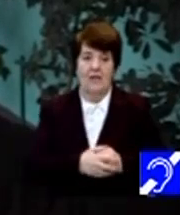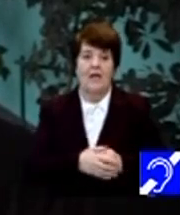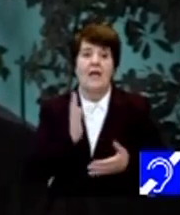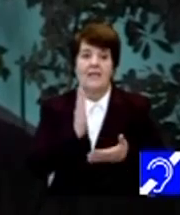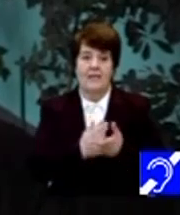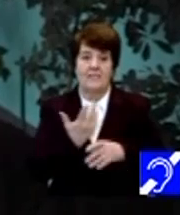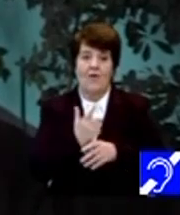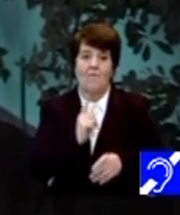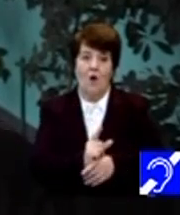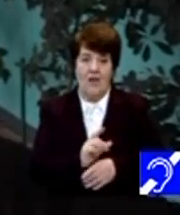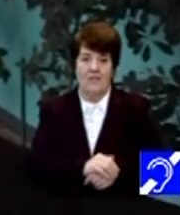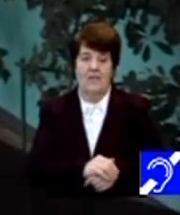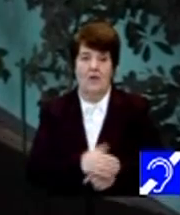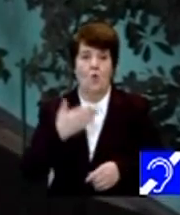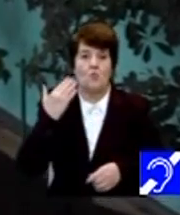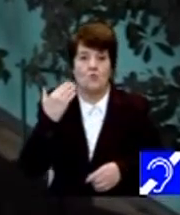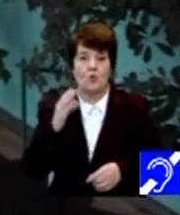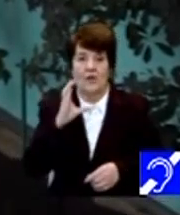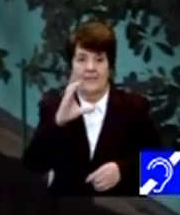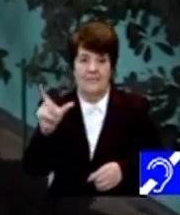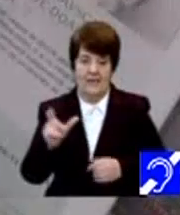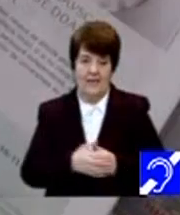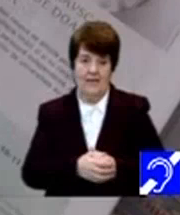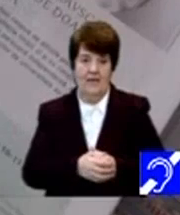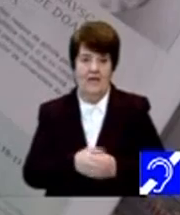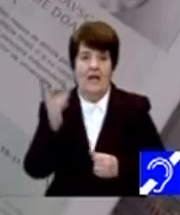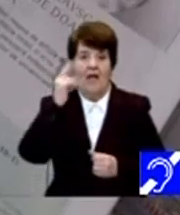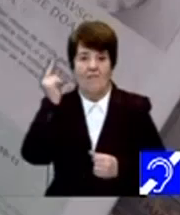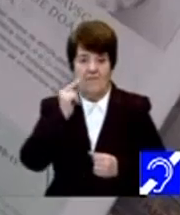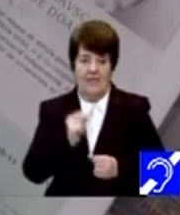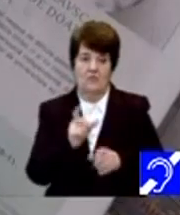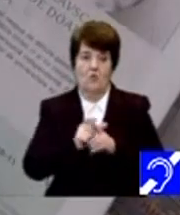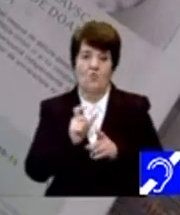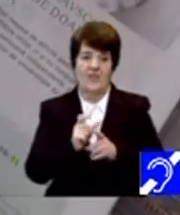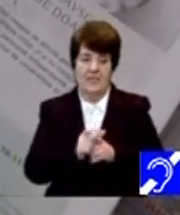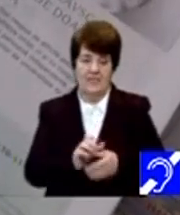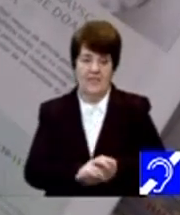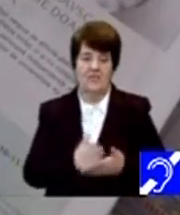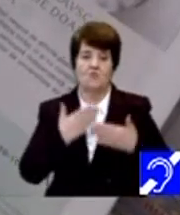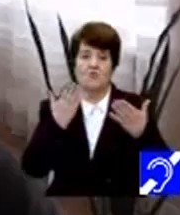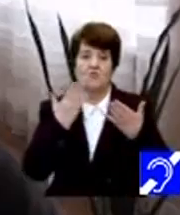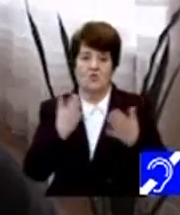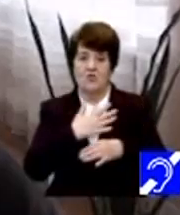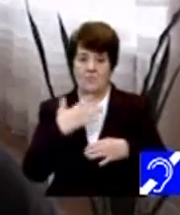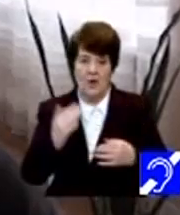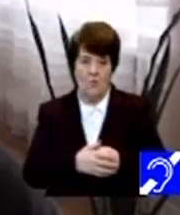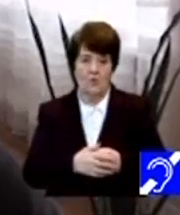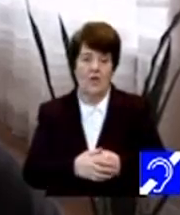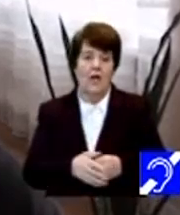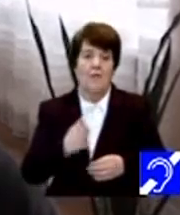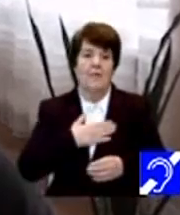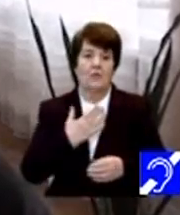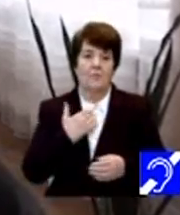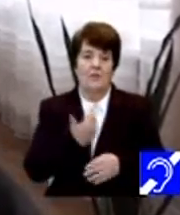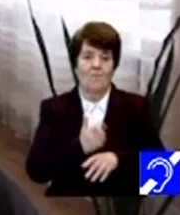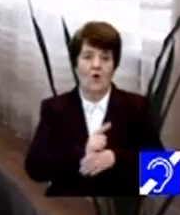dar este foarte ușor să învați cuvinte, să citești mai mult.